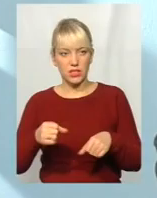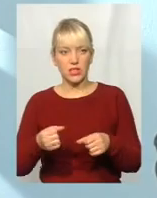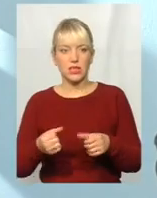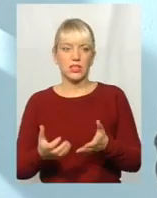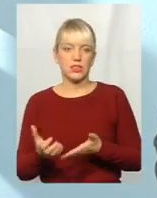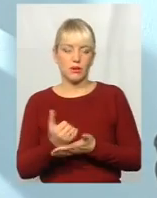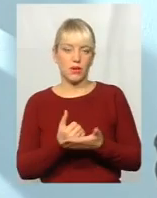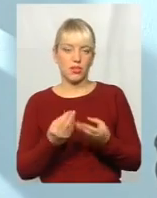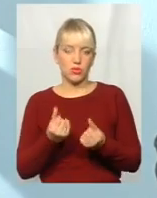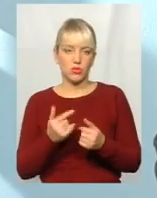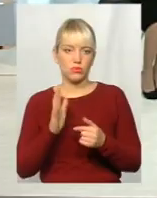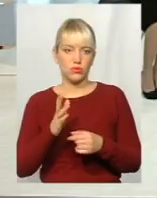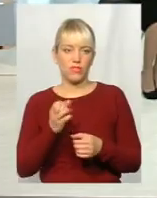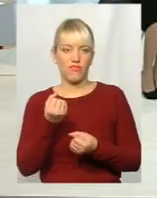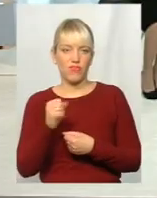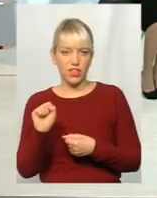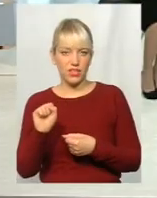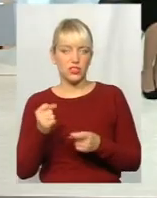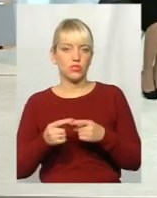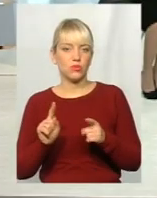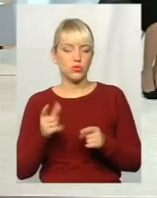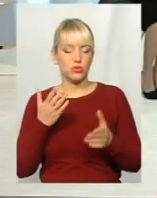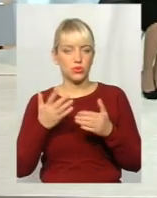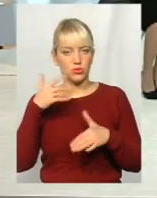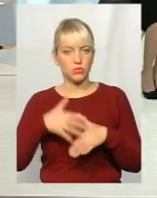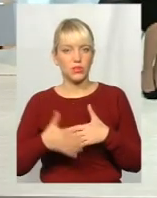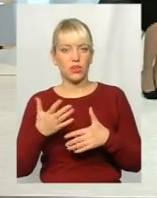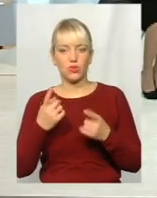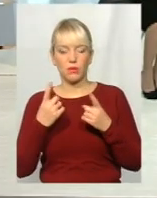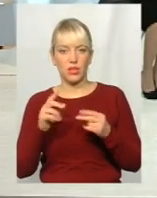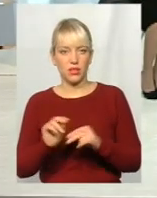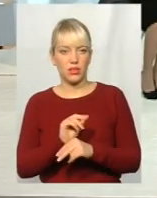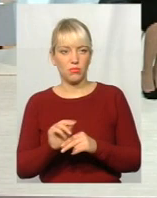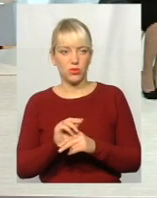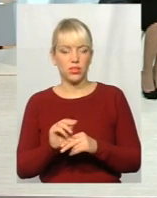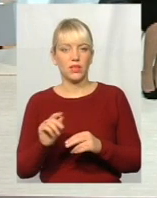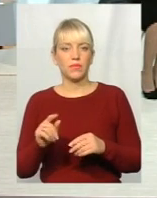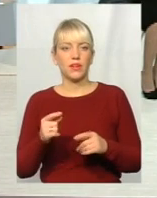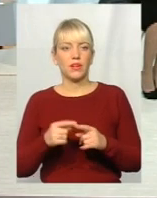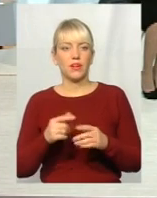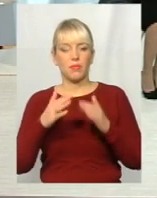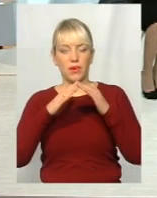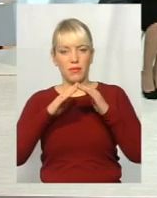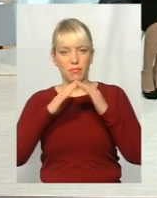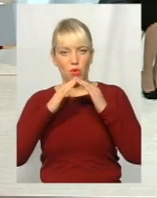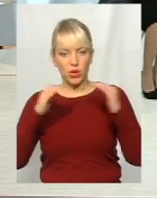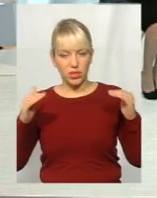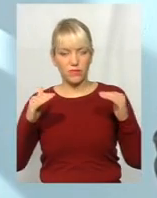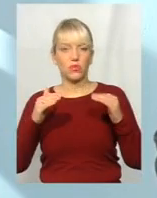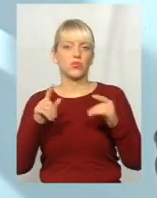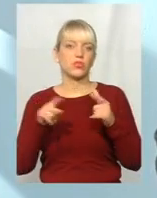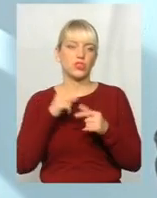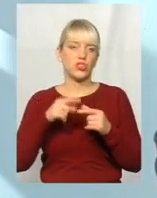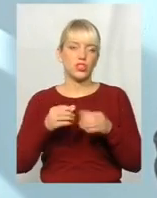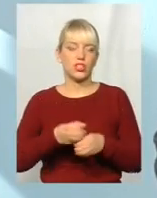ці кошти, і вони будуть виграші. Тому що, зрозумійте так, якщо вони капітальним ремонтом відремонтують покрівлю, чи стояки,